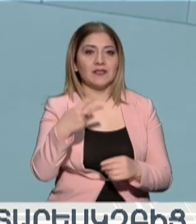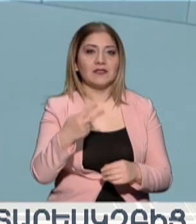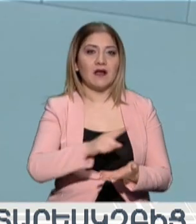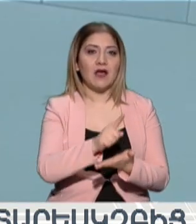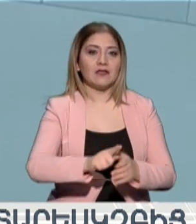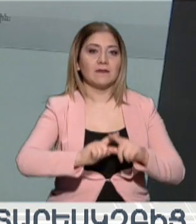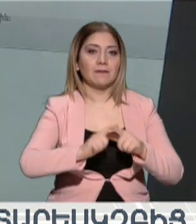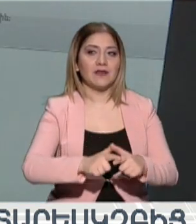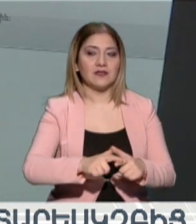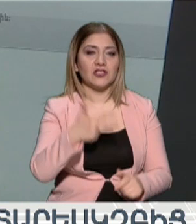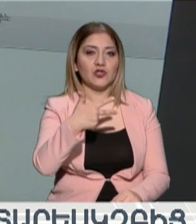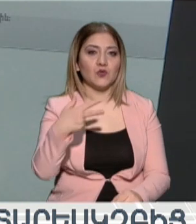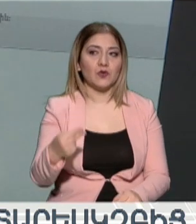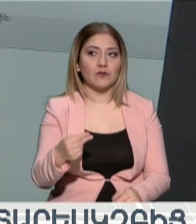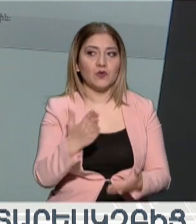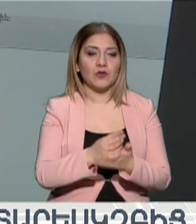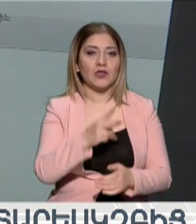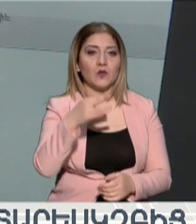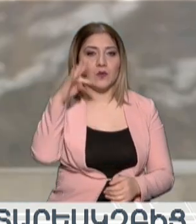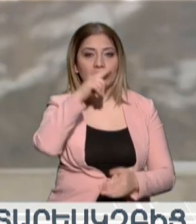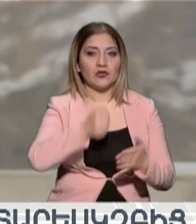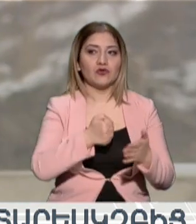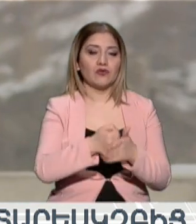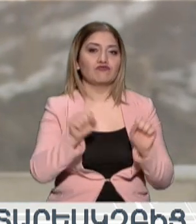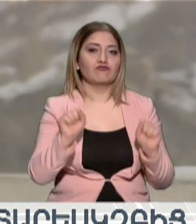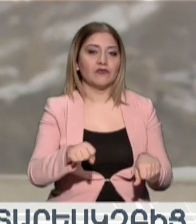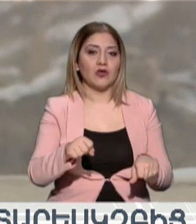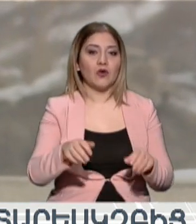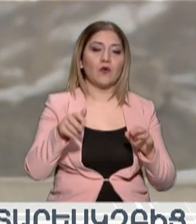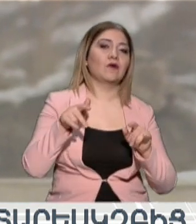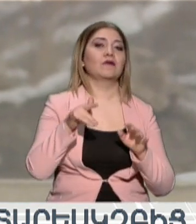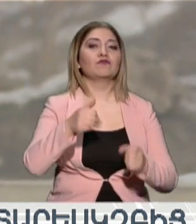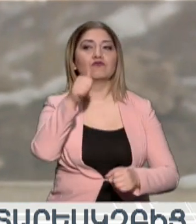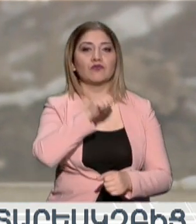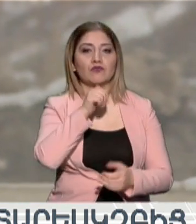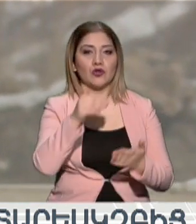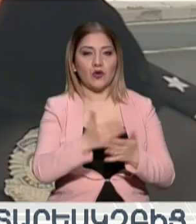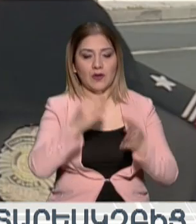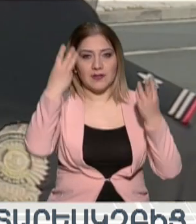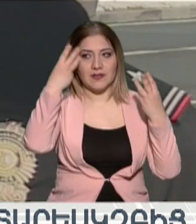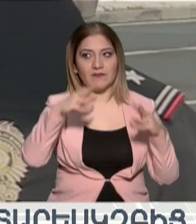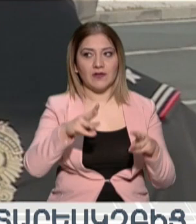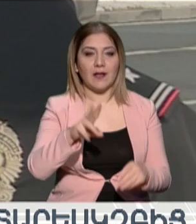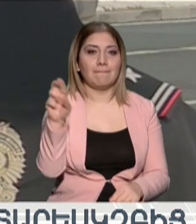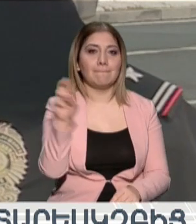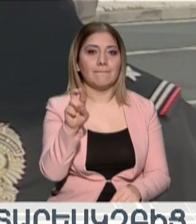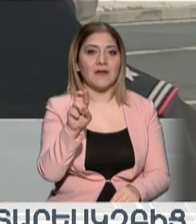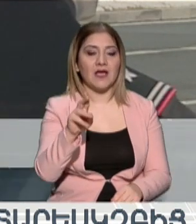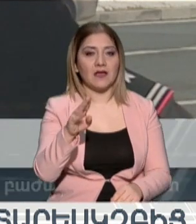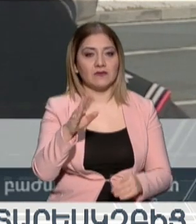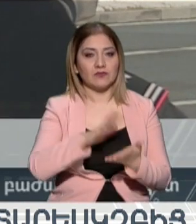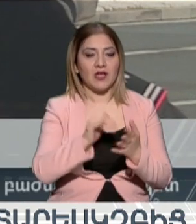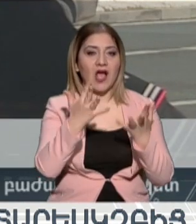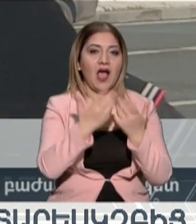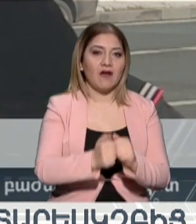հարցի պատասխանեն, կես ժամում ունեն 2 սխալի իրավունք։ Գործնականը եւս նոր կարգով է անցկացվում։ Բ կարգի եւ